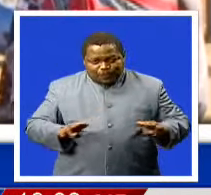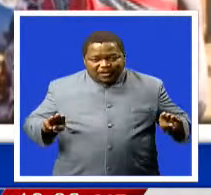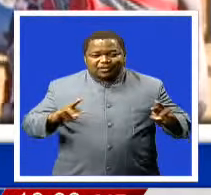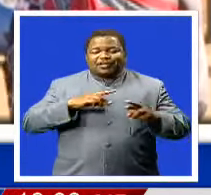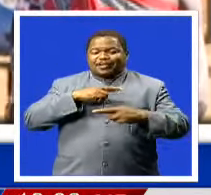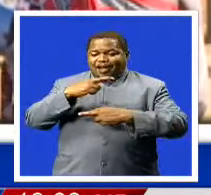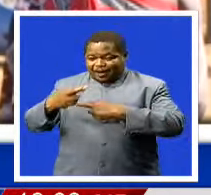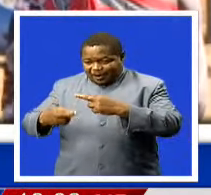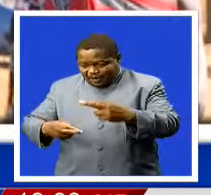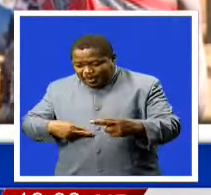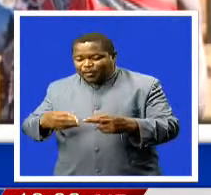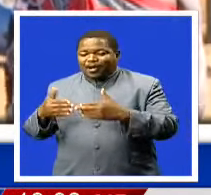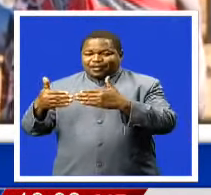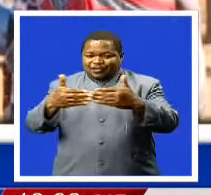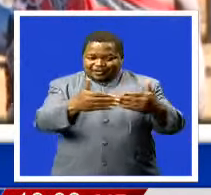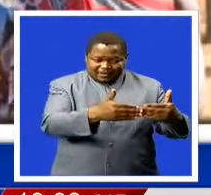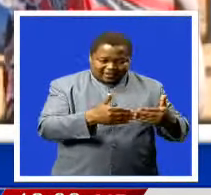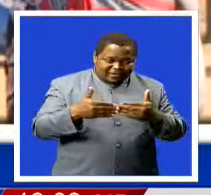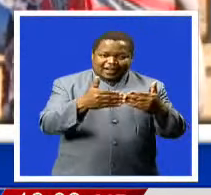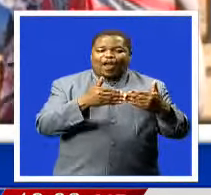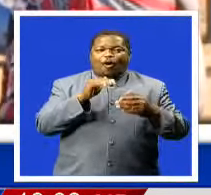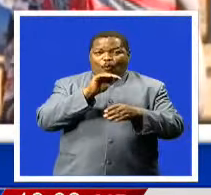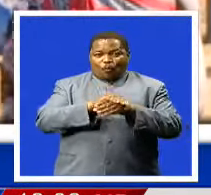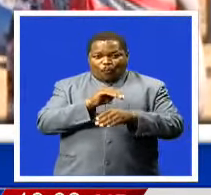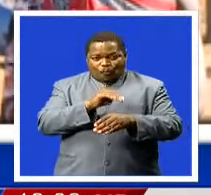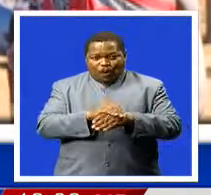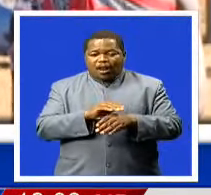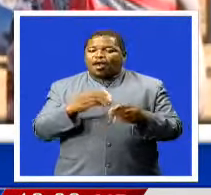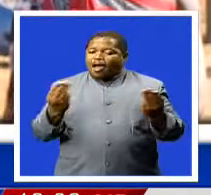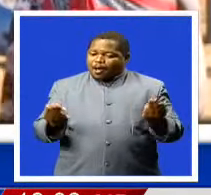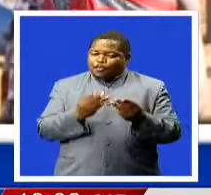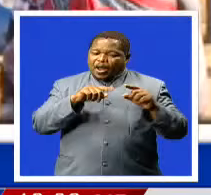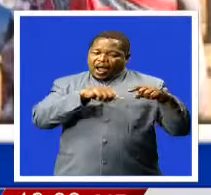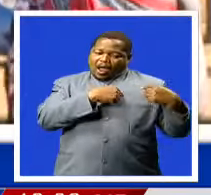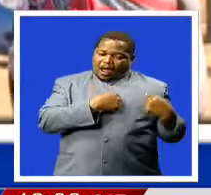kube nokugcinana kube nokubonelana.